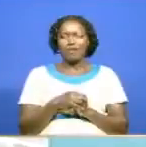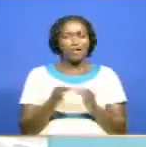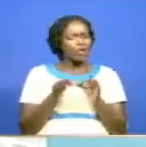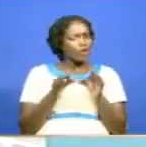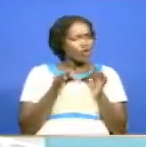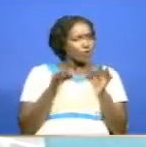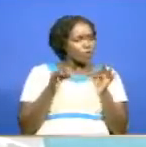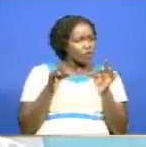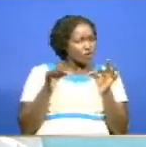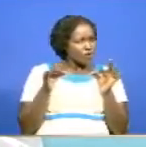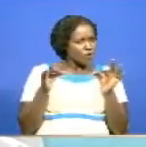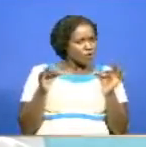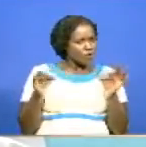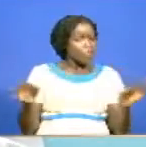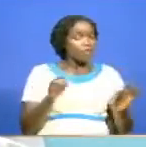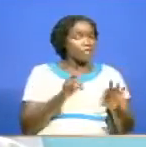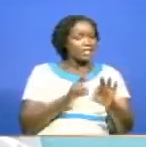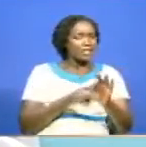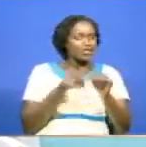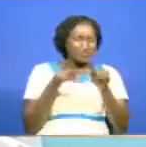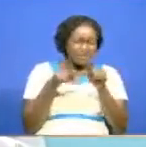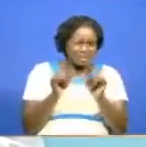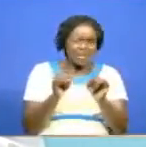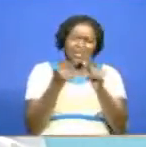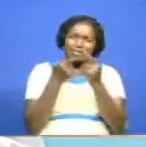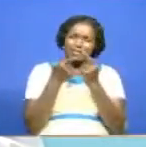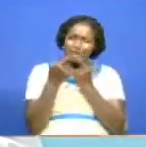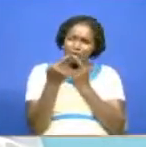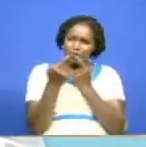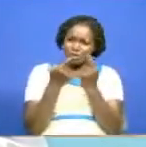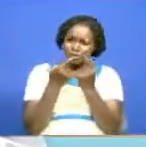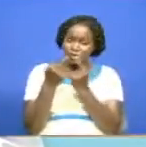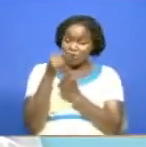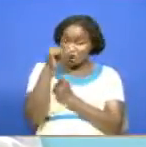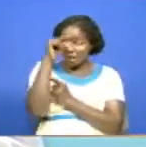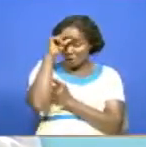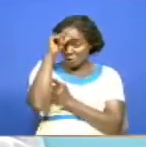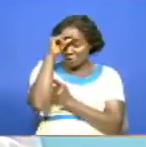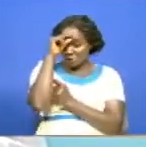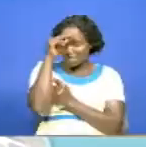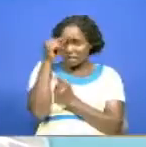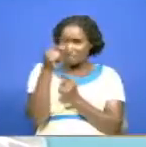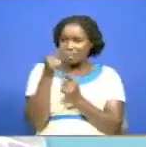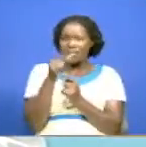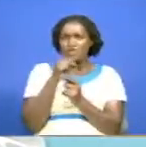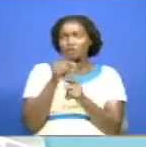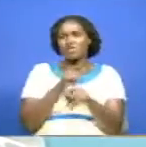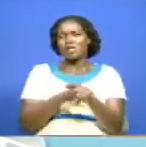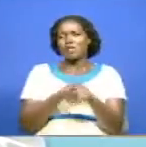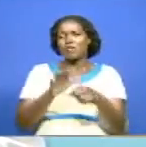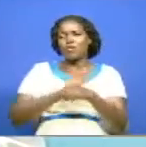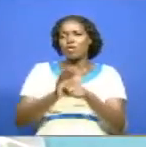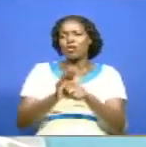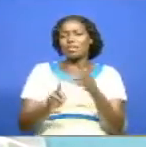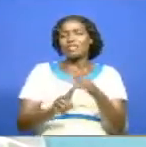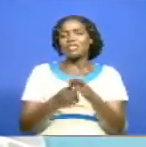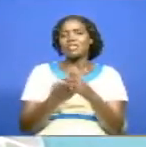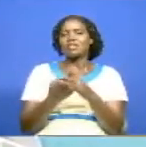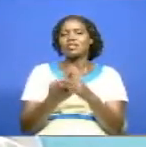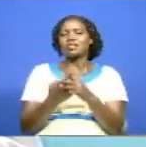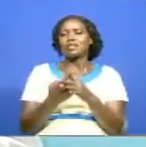mrefu ambao tumekuwa tukijaribu kuongea na serikali. Hata haijaanza wakati corona imeanza. Tulianza mwaka